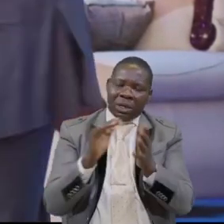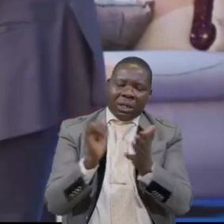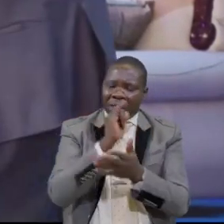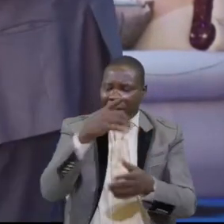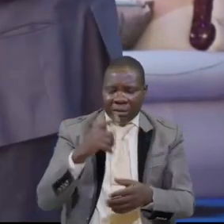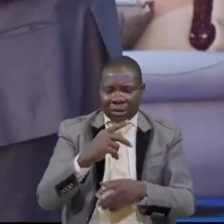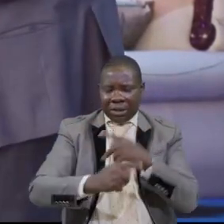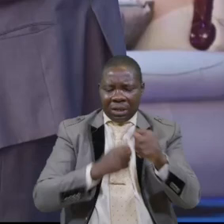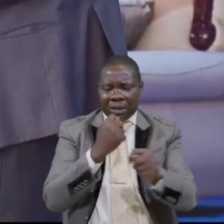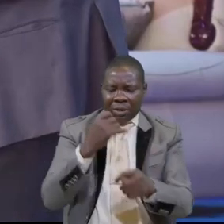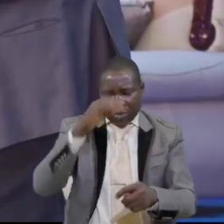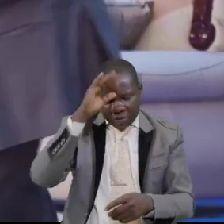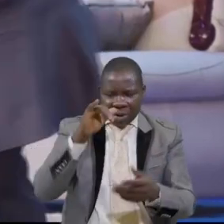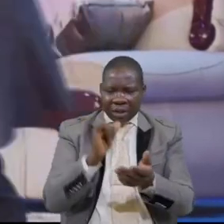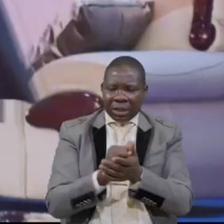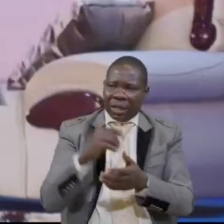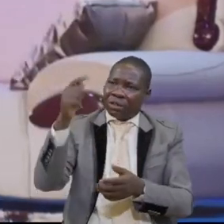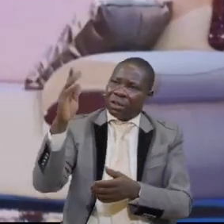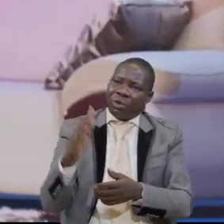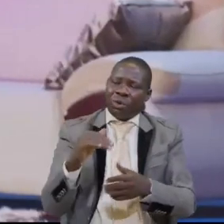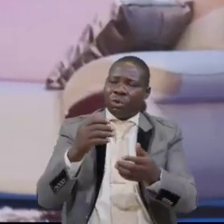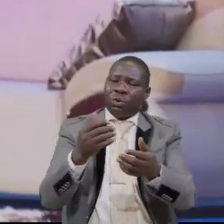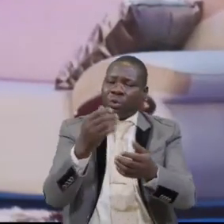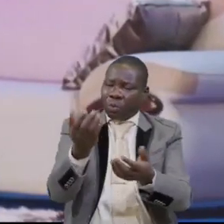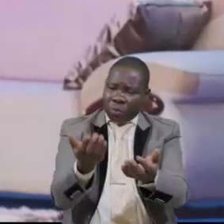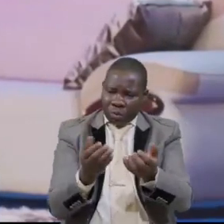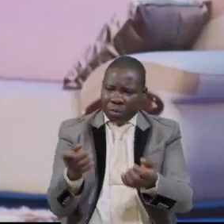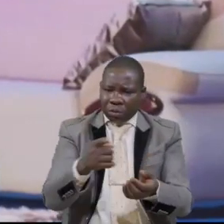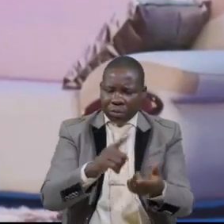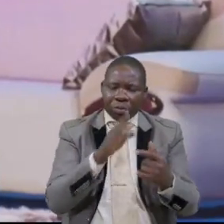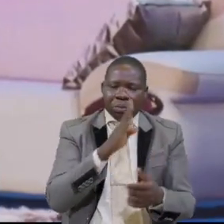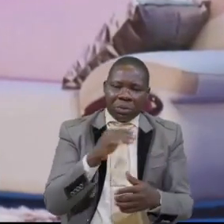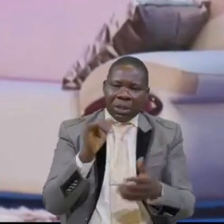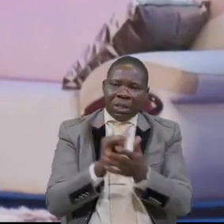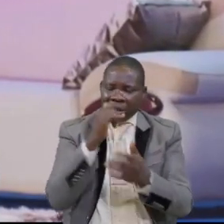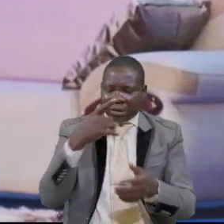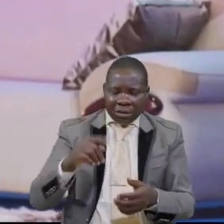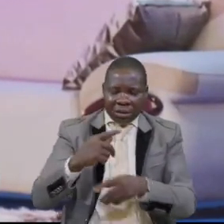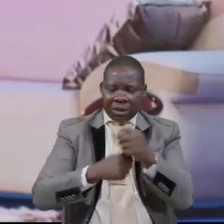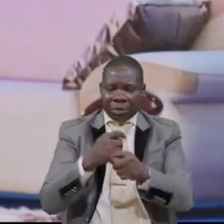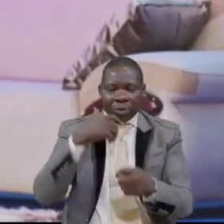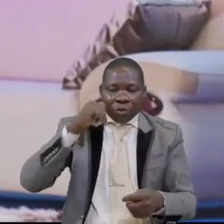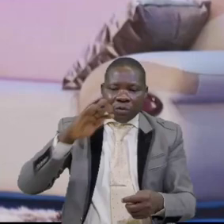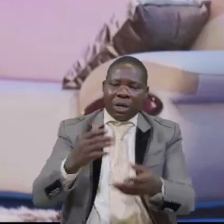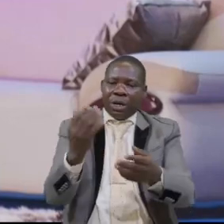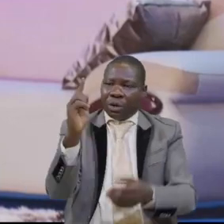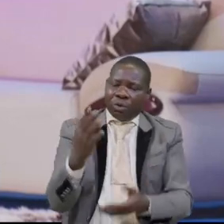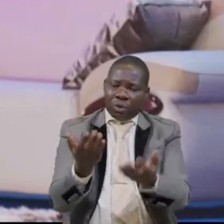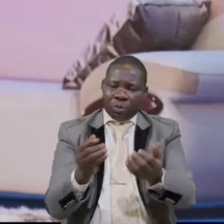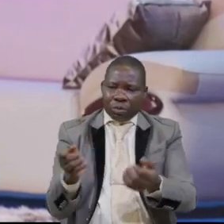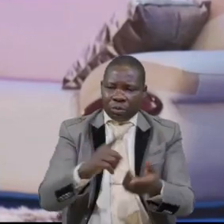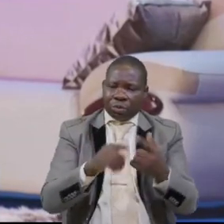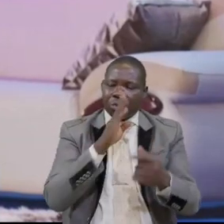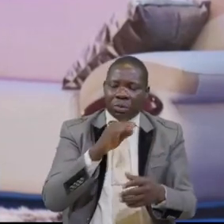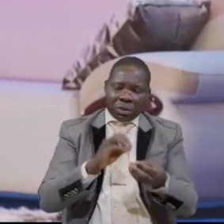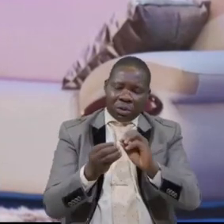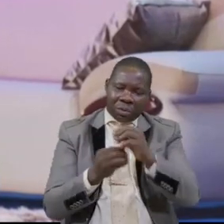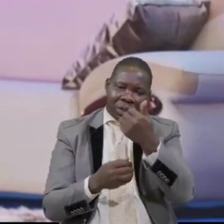Dieu t'appelle aujourd'hui ce type de femme que Dieu veut que tu... Dixièmement, il avait une